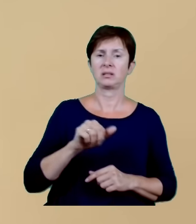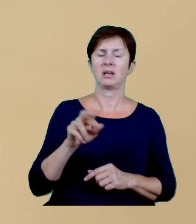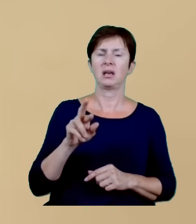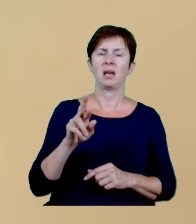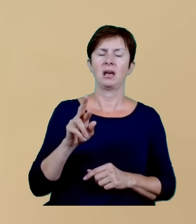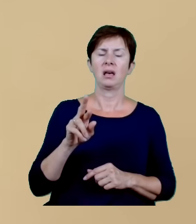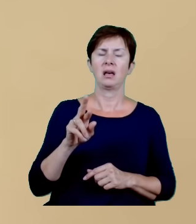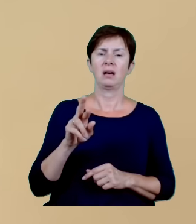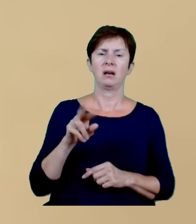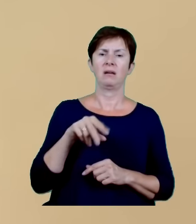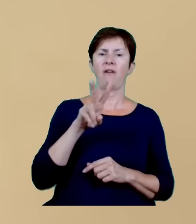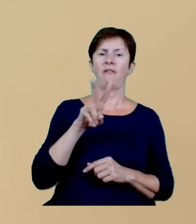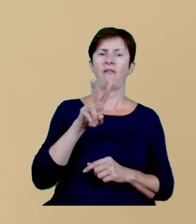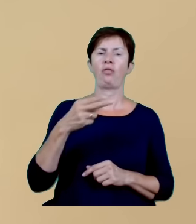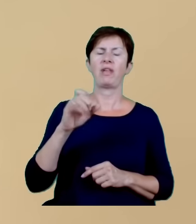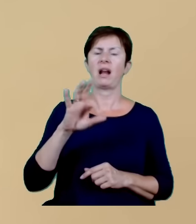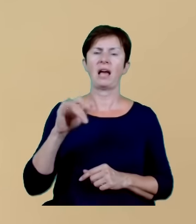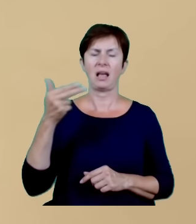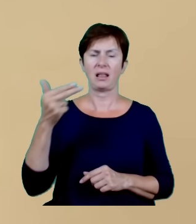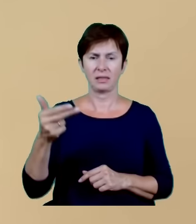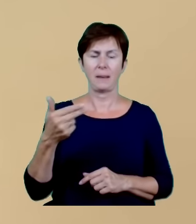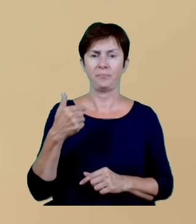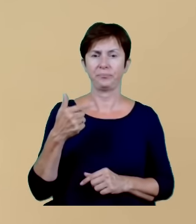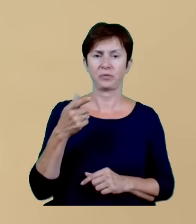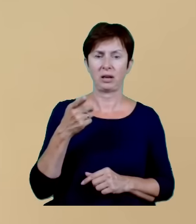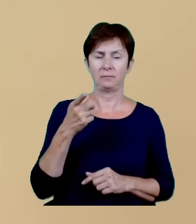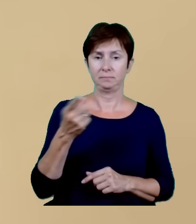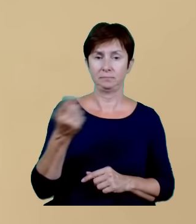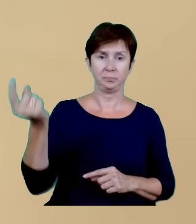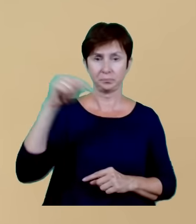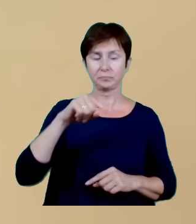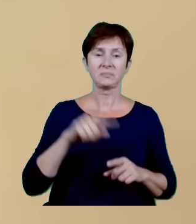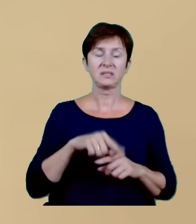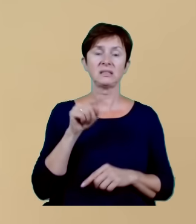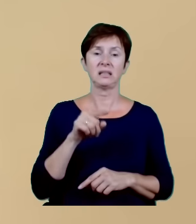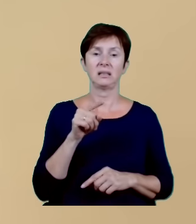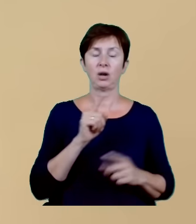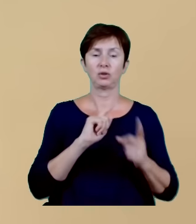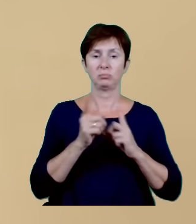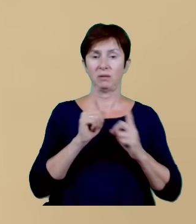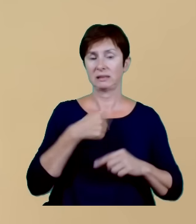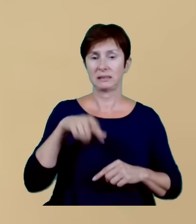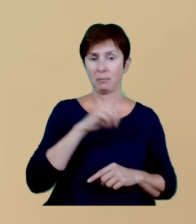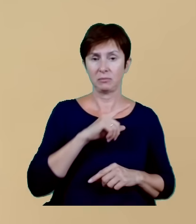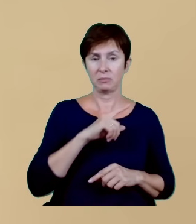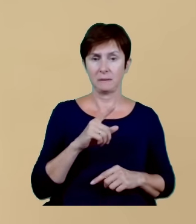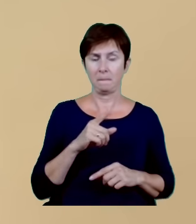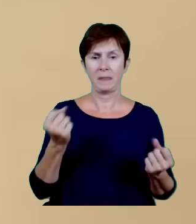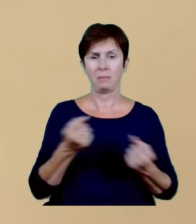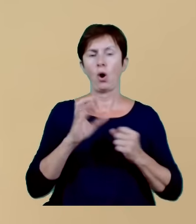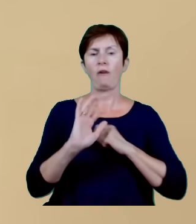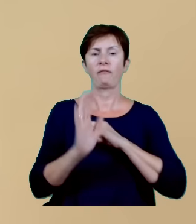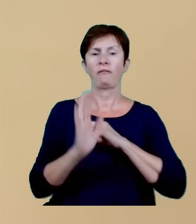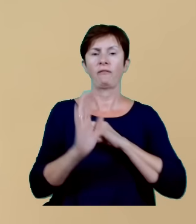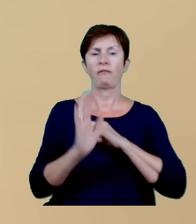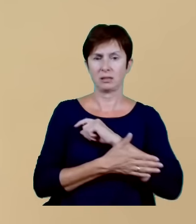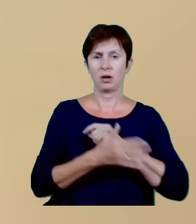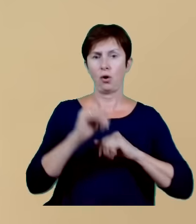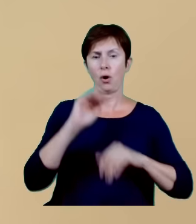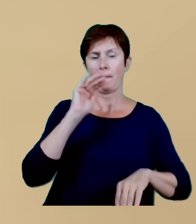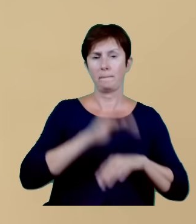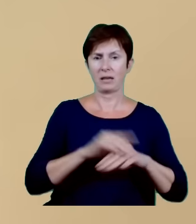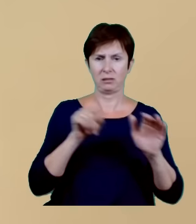ursul von der gdy przyszła na na rozmawiać z nami ubiegać się Pak migracyjnej